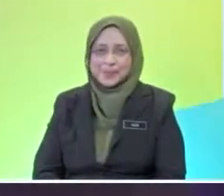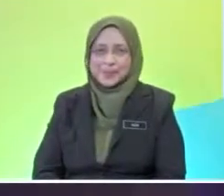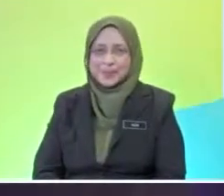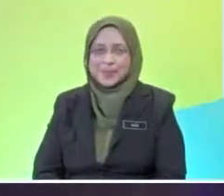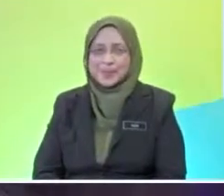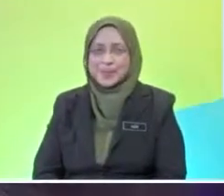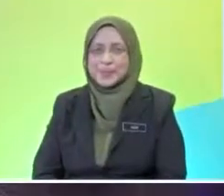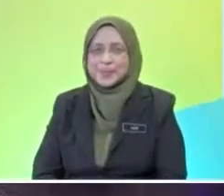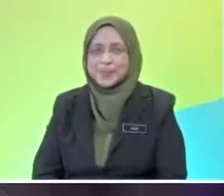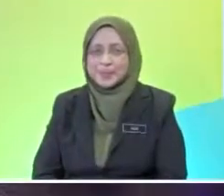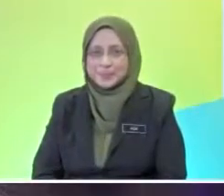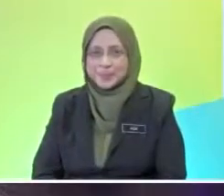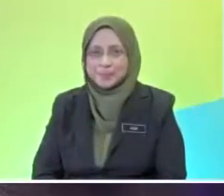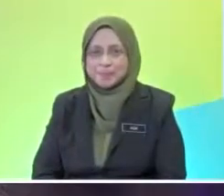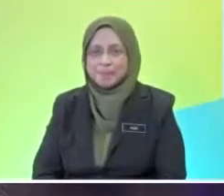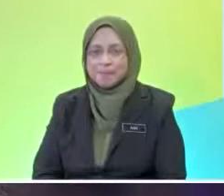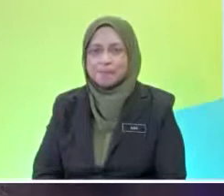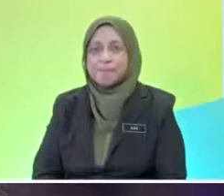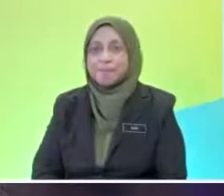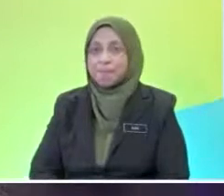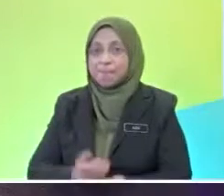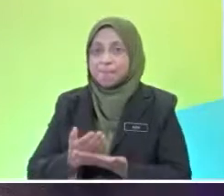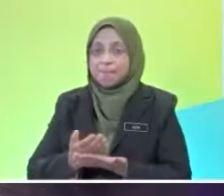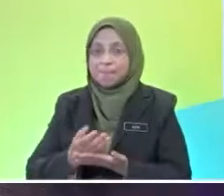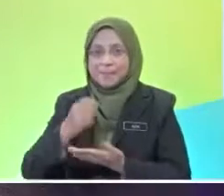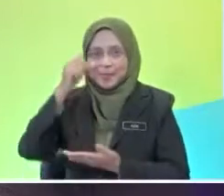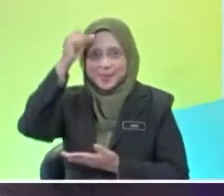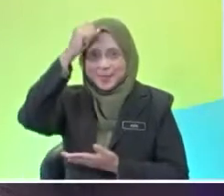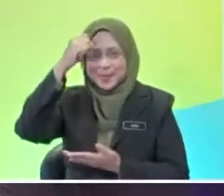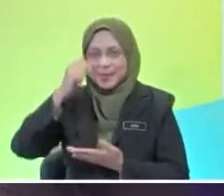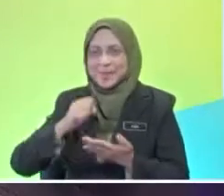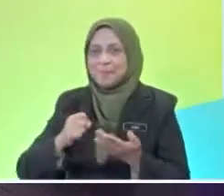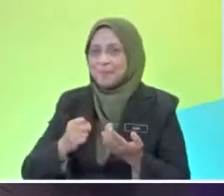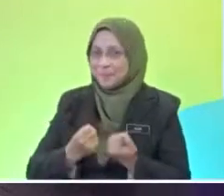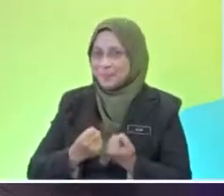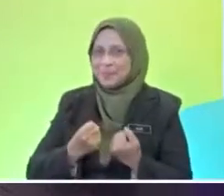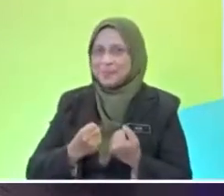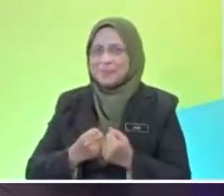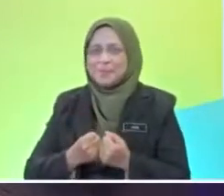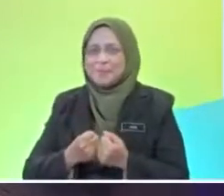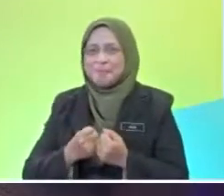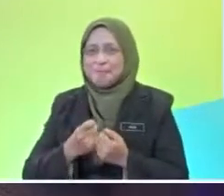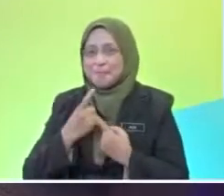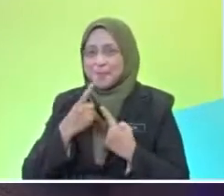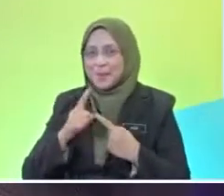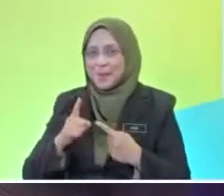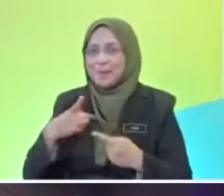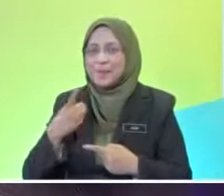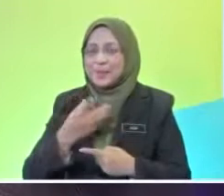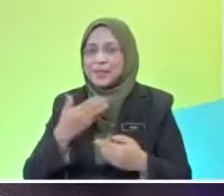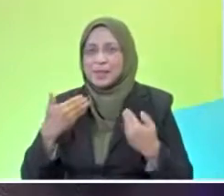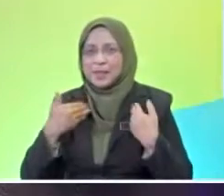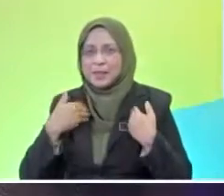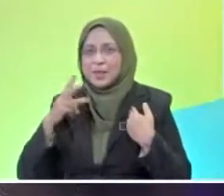Okey, baik. Ini saya serahkan kepada Sean. Okey, terima kasih cikgu. Okay, baik. Baik, kita ada kalau di sini kita ada